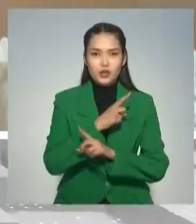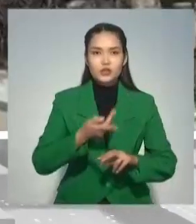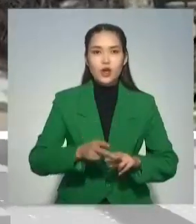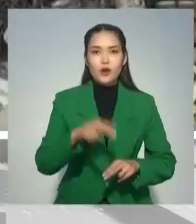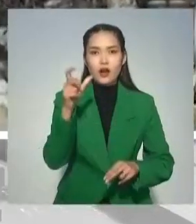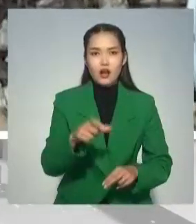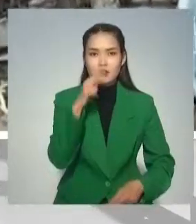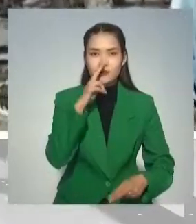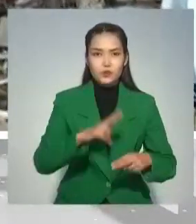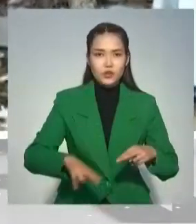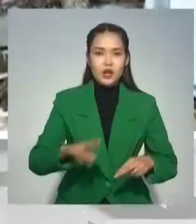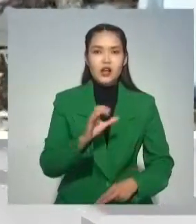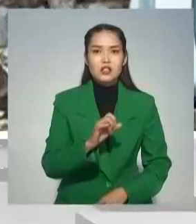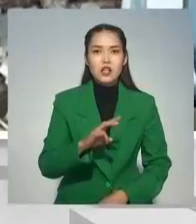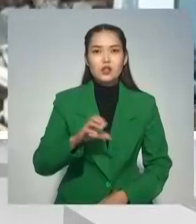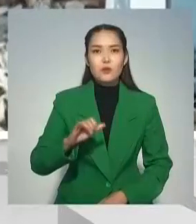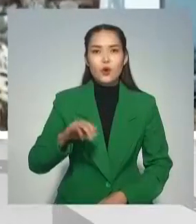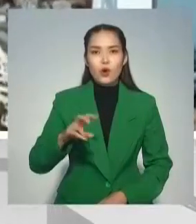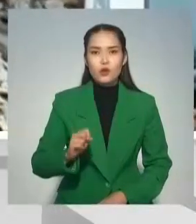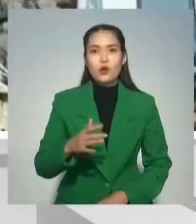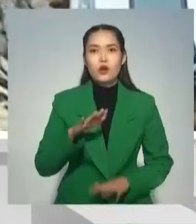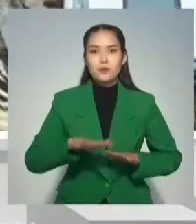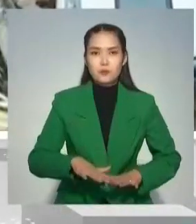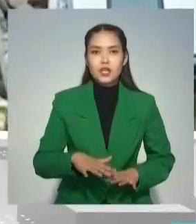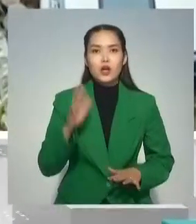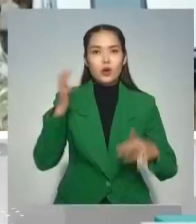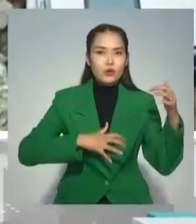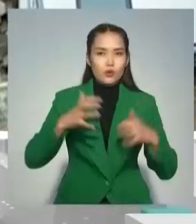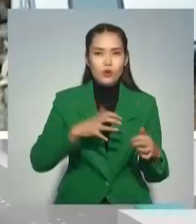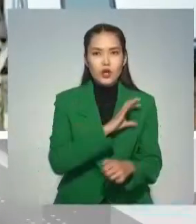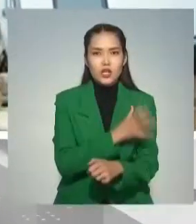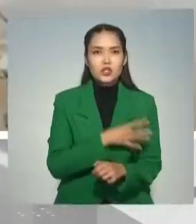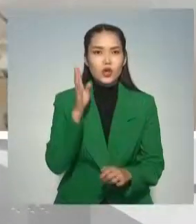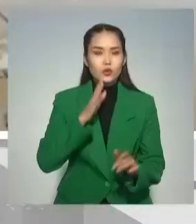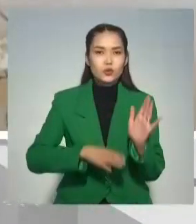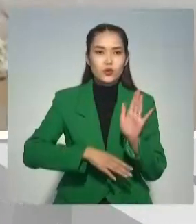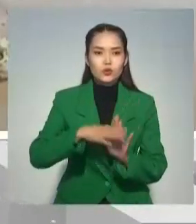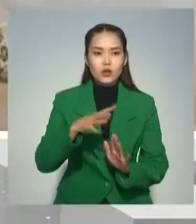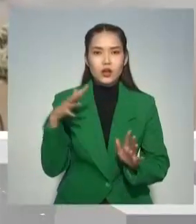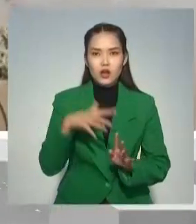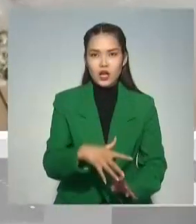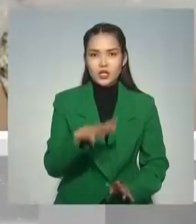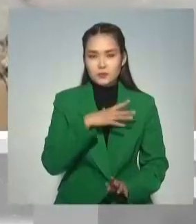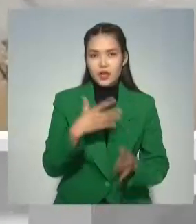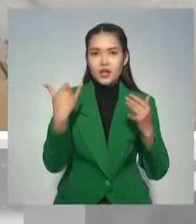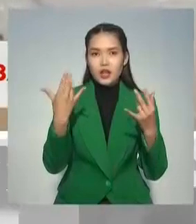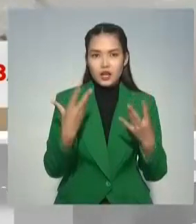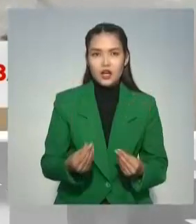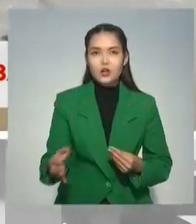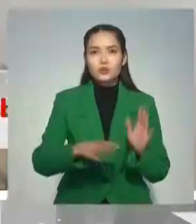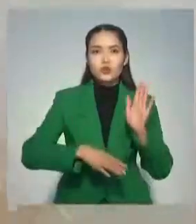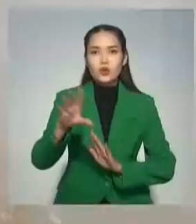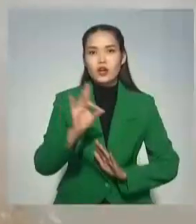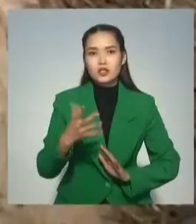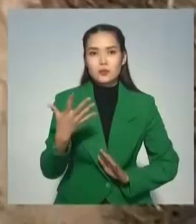Ондаған адам жоғалып кетті. Сан-Паулу штатында нөсер жауының соңы су тасқынына ұласқан. Қазір қауіп аймағы жоғары деген